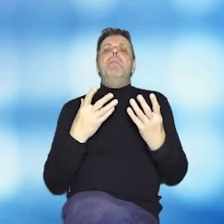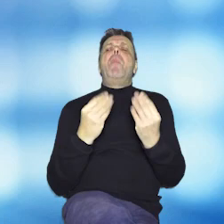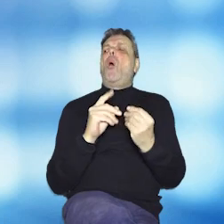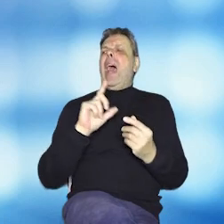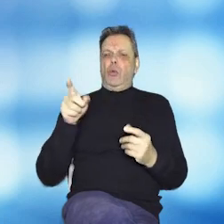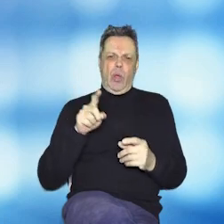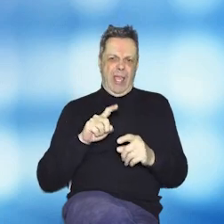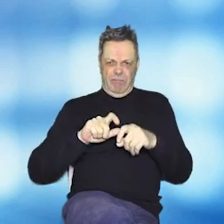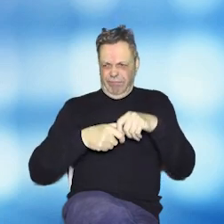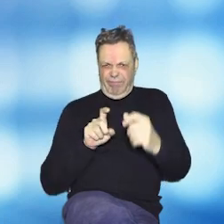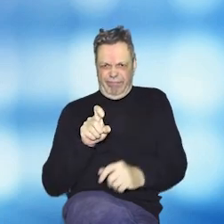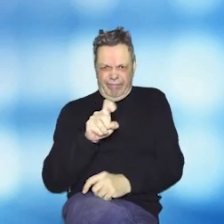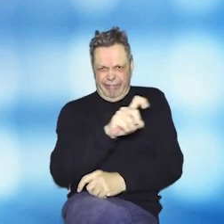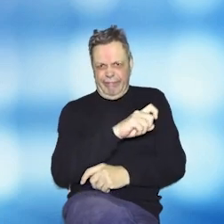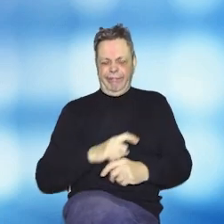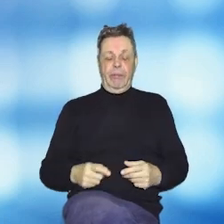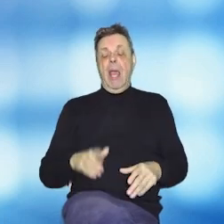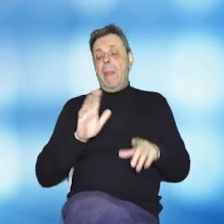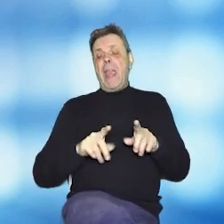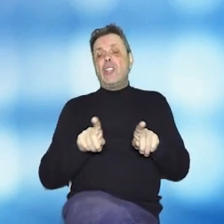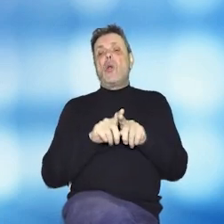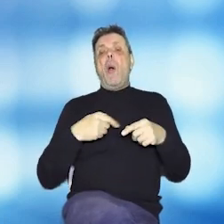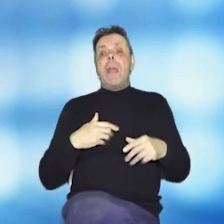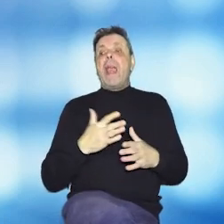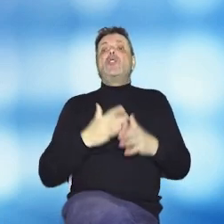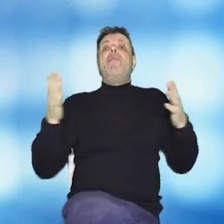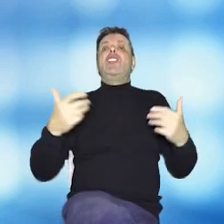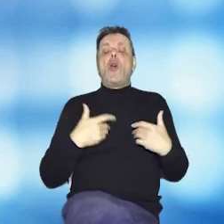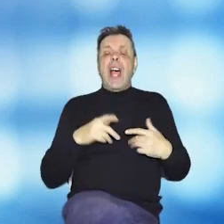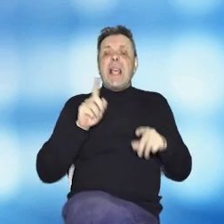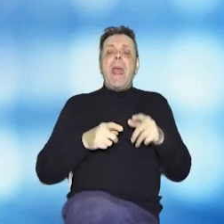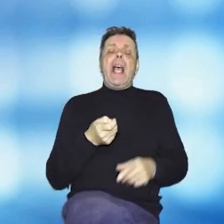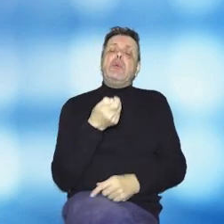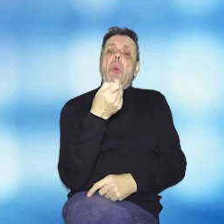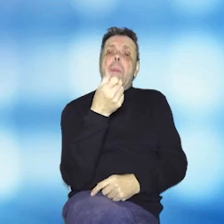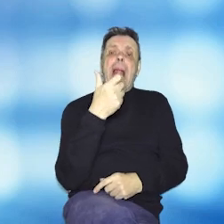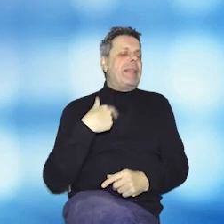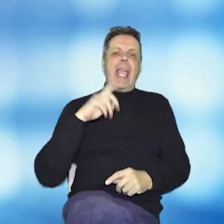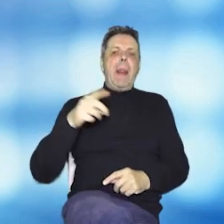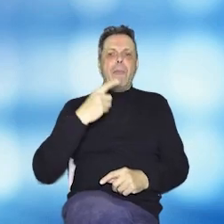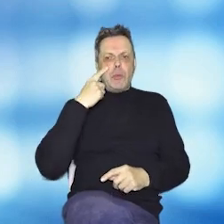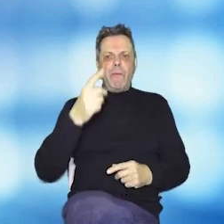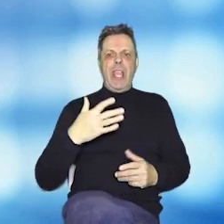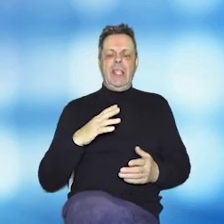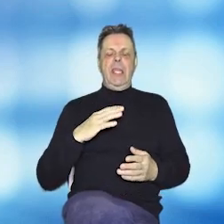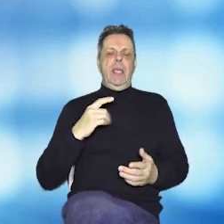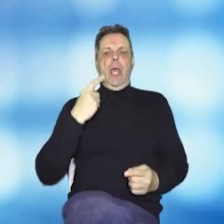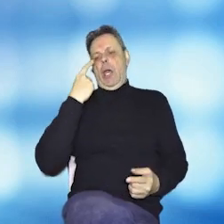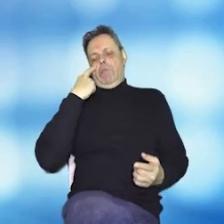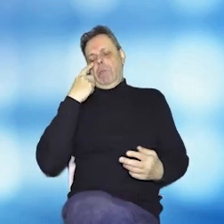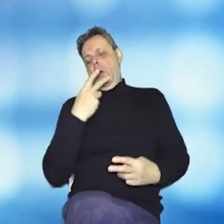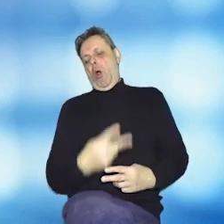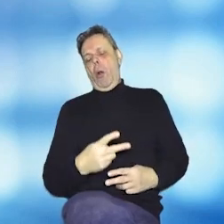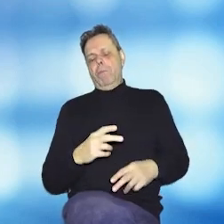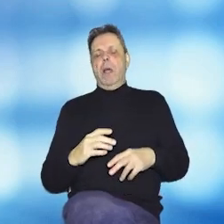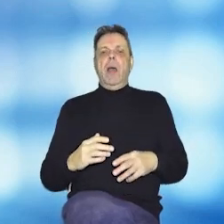Jel da? Neka bića su velika kao i mi, neka su veća od nas, a neka su toliko mala da ih ne možemo vidjeti našim golim okom, već